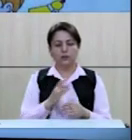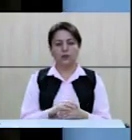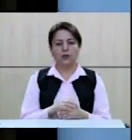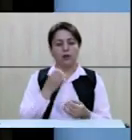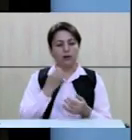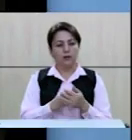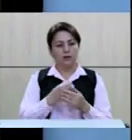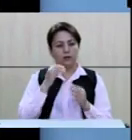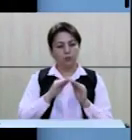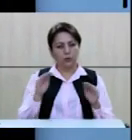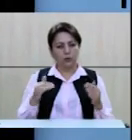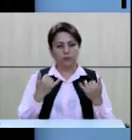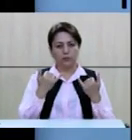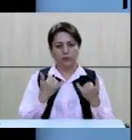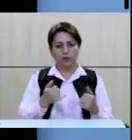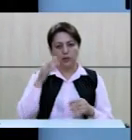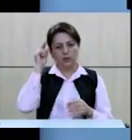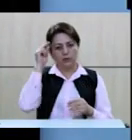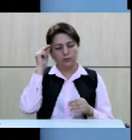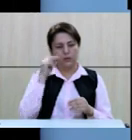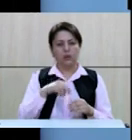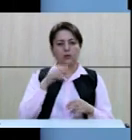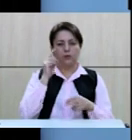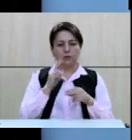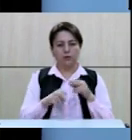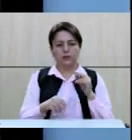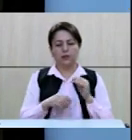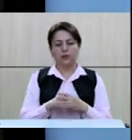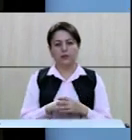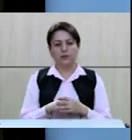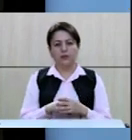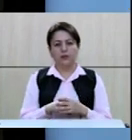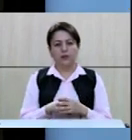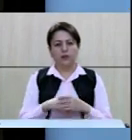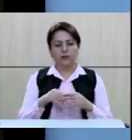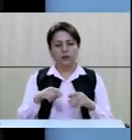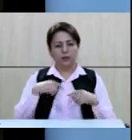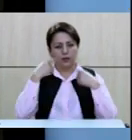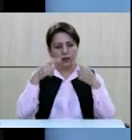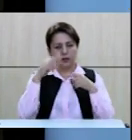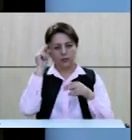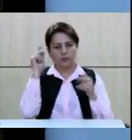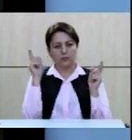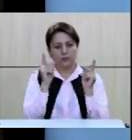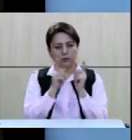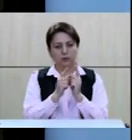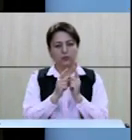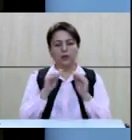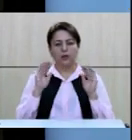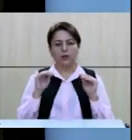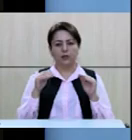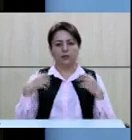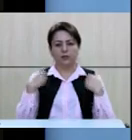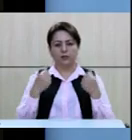Qadrli o'quvchilar, shuning bilan bugungi darsimiz o'z nihoyasiga yetdi. Keyingi darslarda ko'rishguncha,